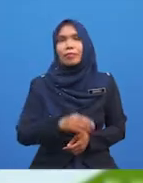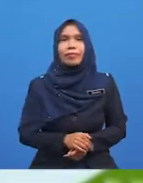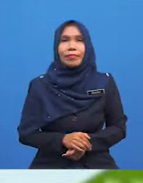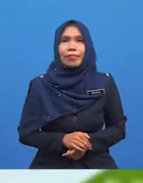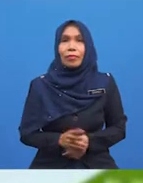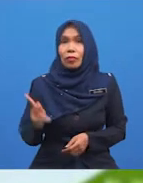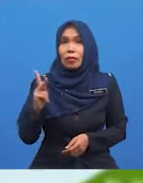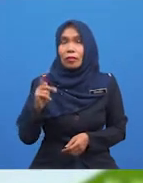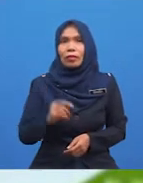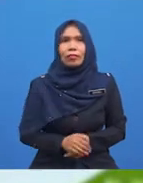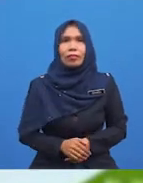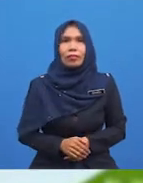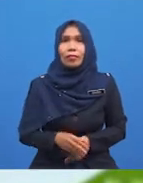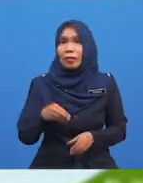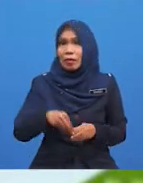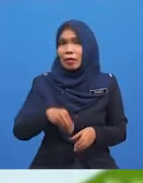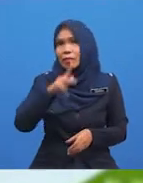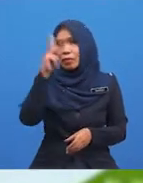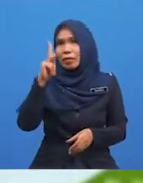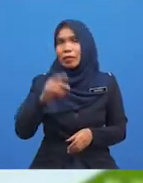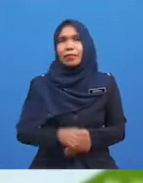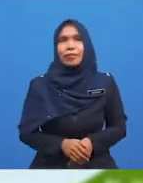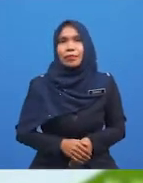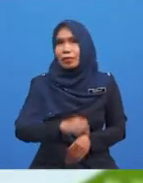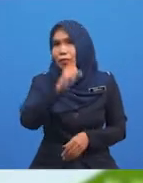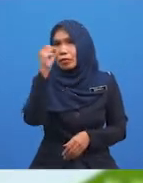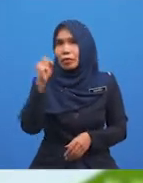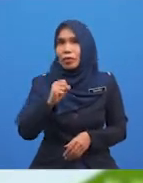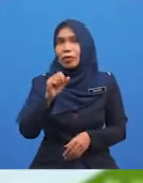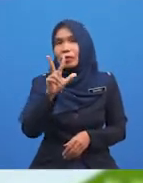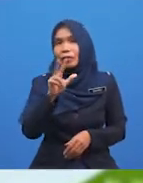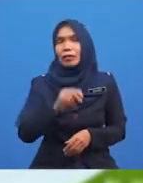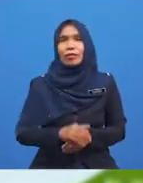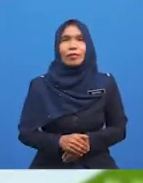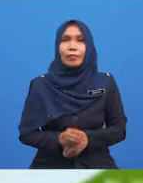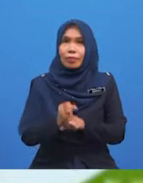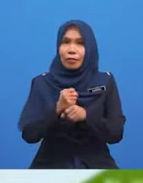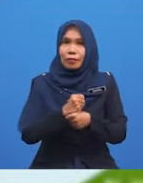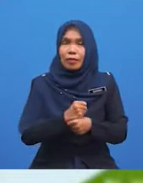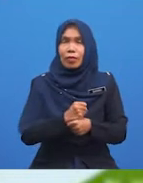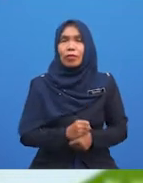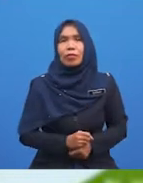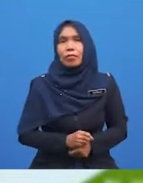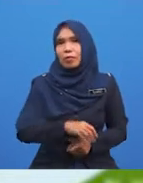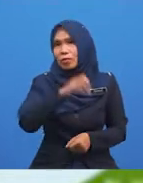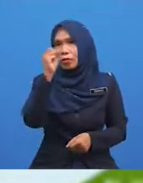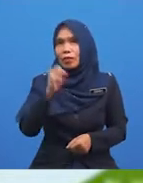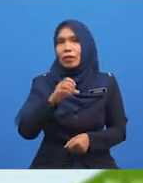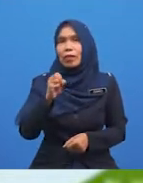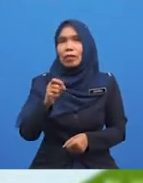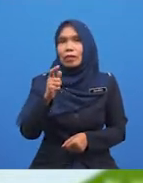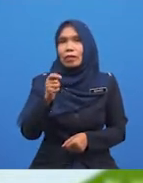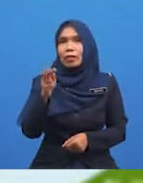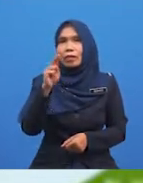Baiklah para pelajar sekalian, soalan ketiga ini merupakan bentuk soalan struktur yang